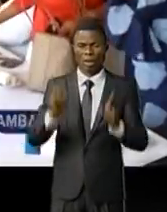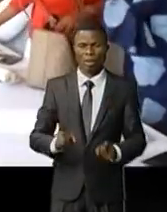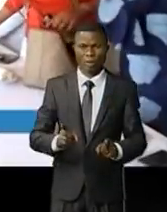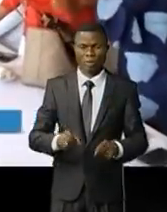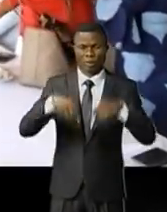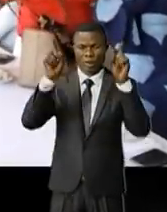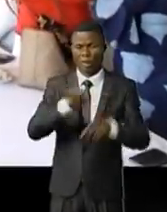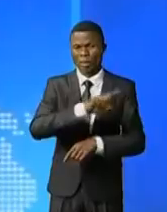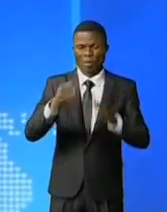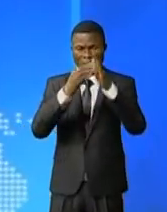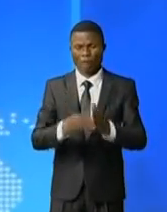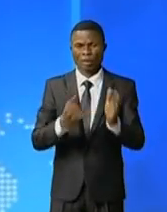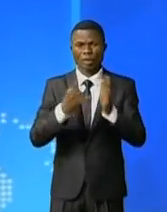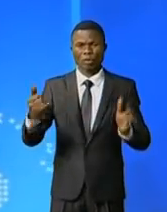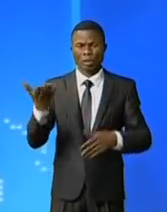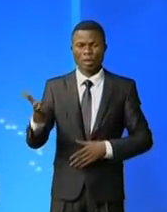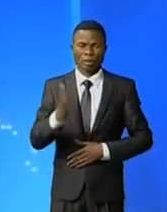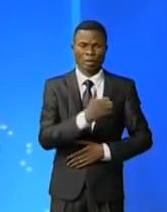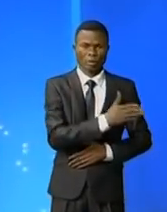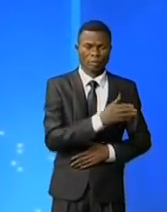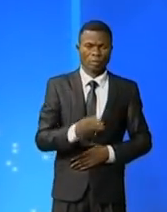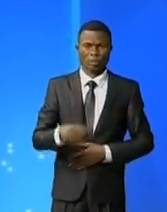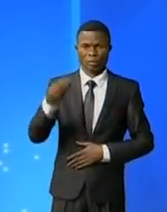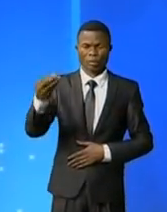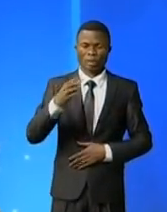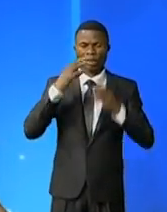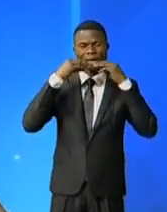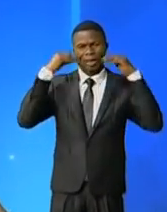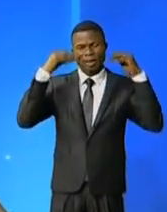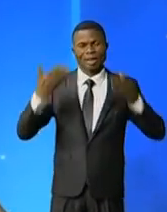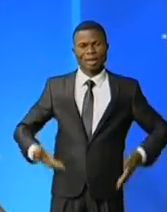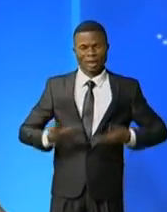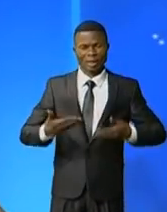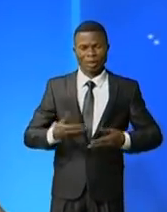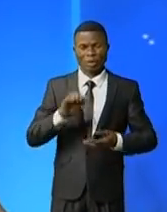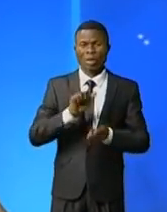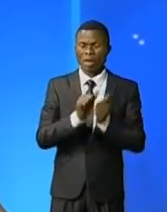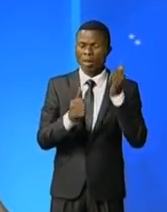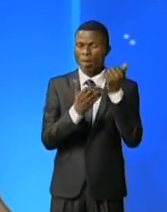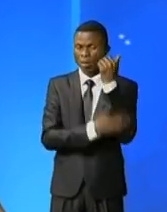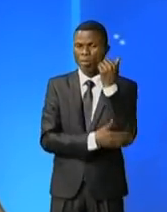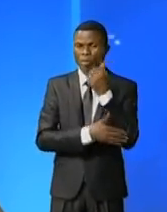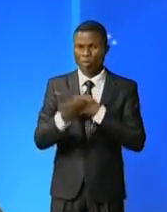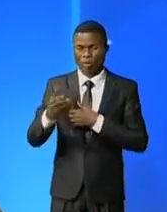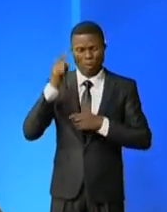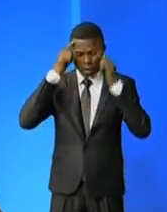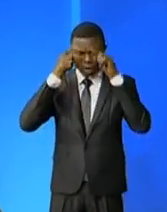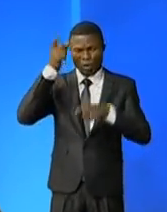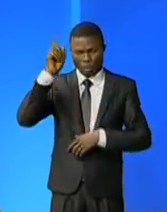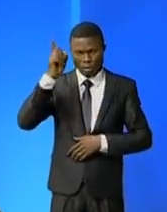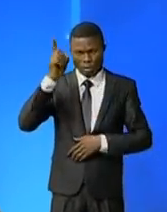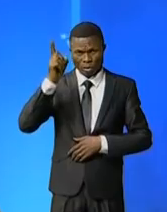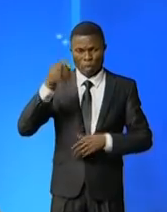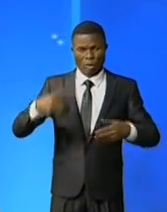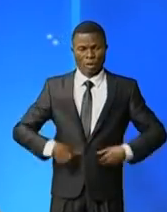années 1960. Donner le sourire et la joie aux nécessiteux, tel est le souci majeur d'un